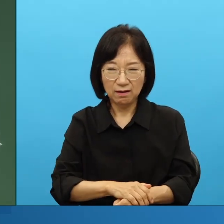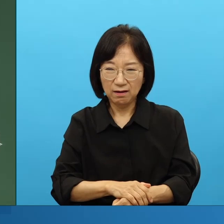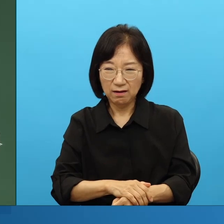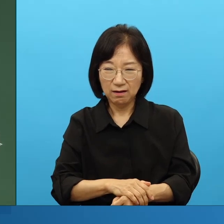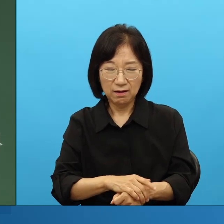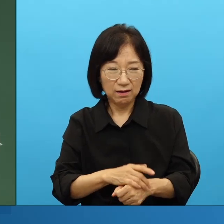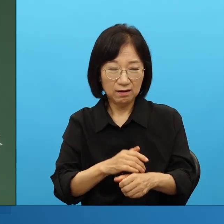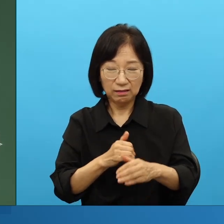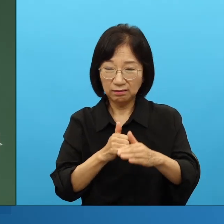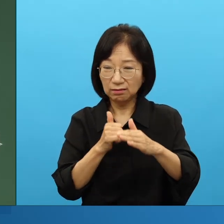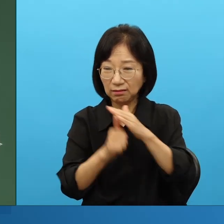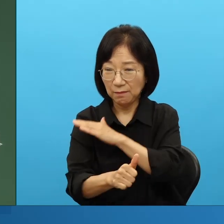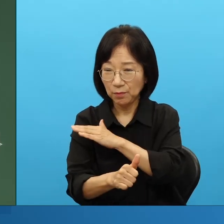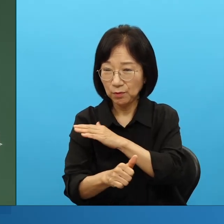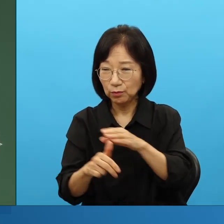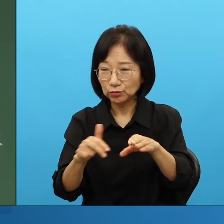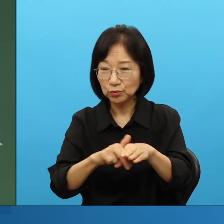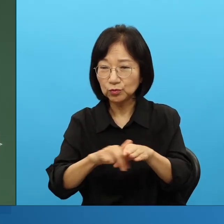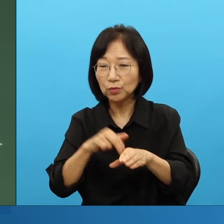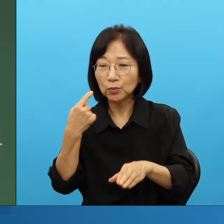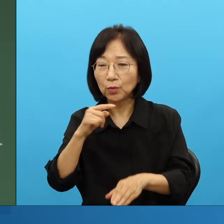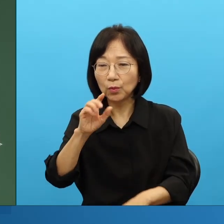됩니다. 완전히 멸망시키고.